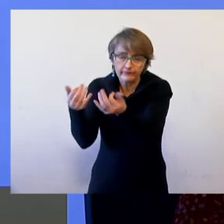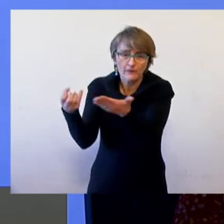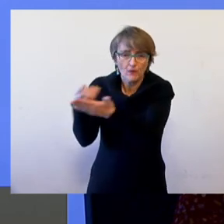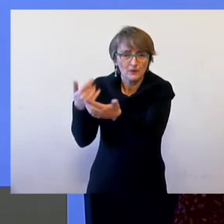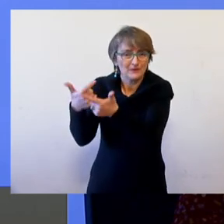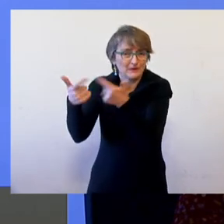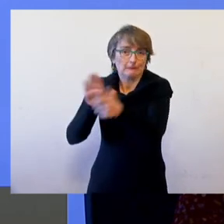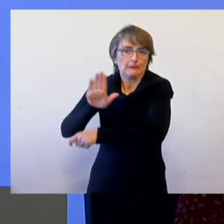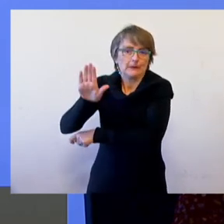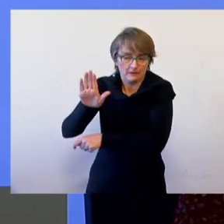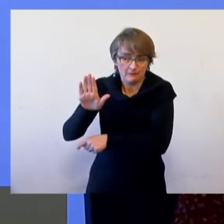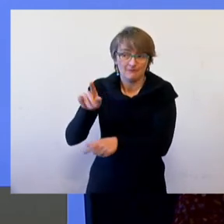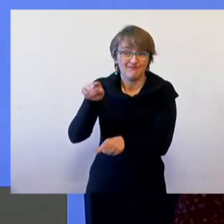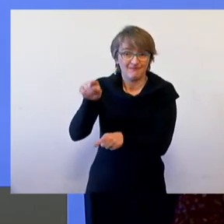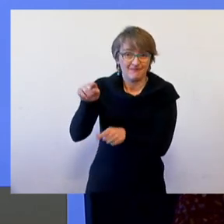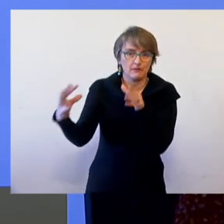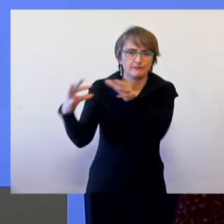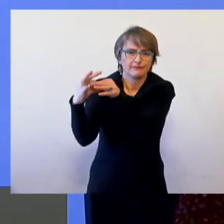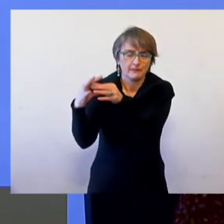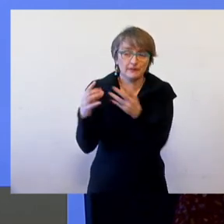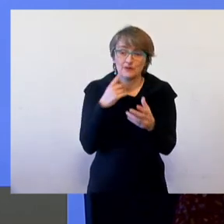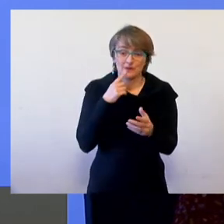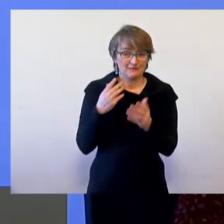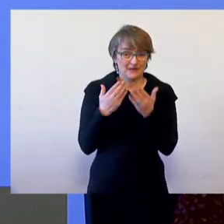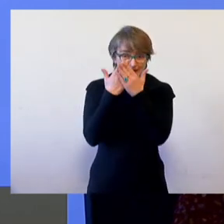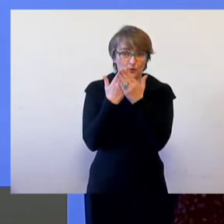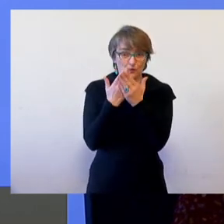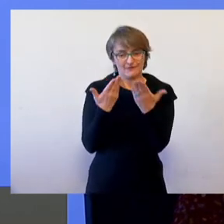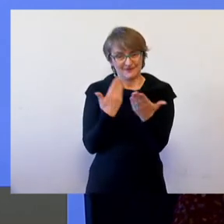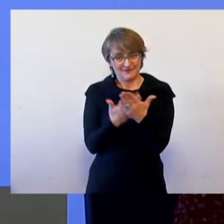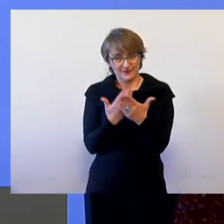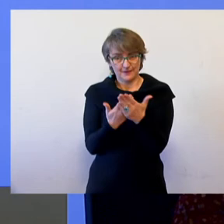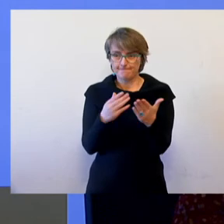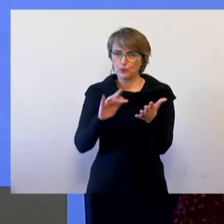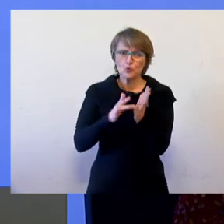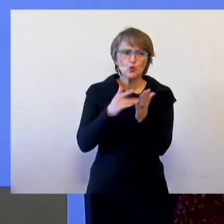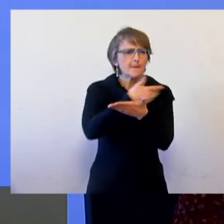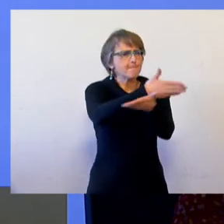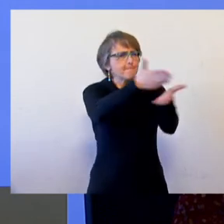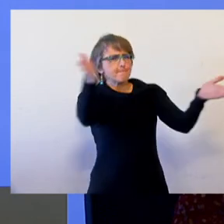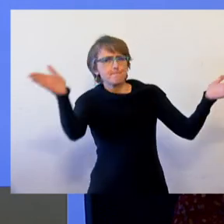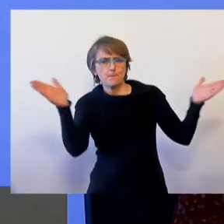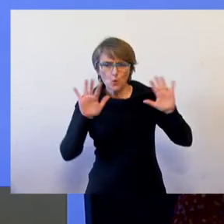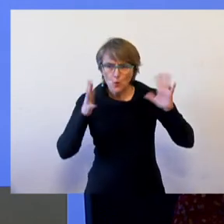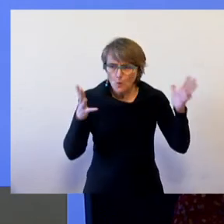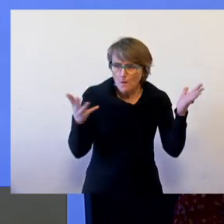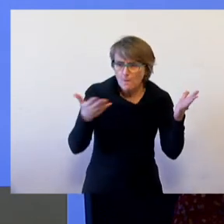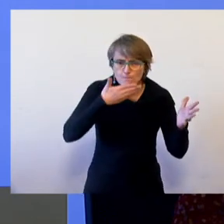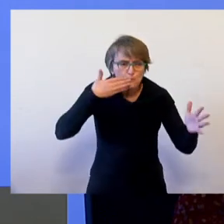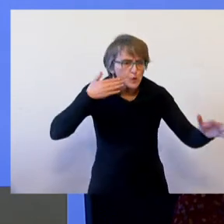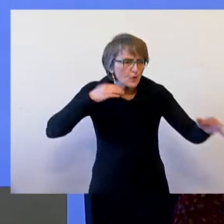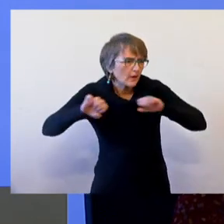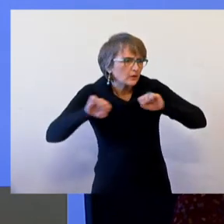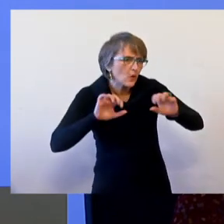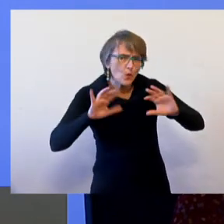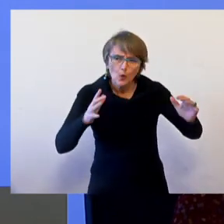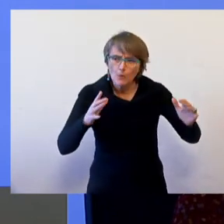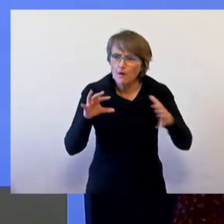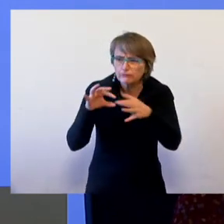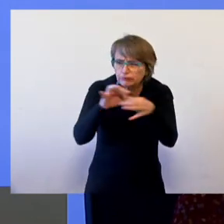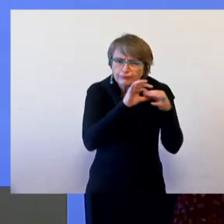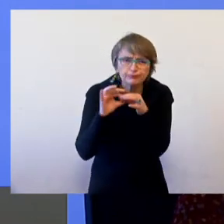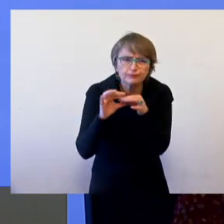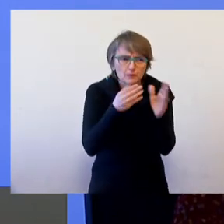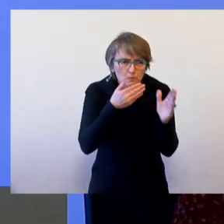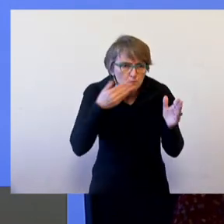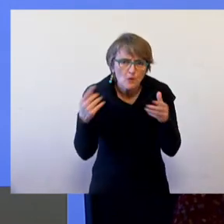étude, elle va nous aider à définir comment mieux agir, mieux fédérer. Voilà, car ce sont